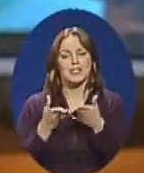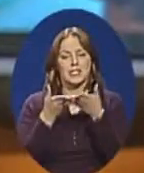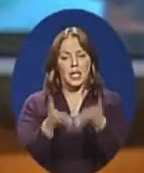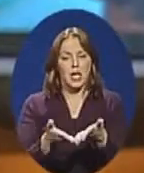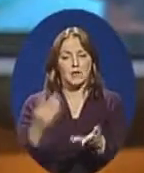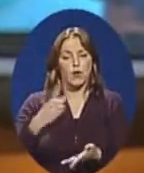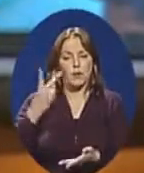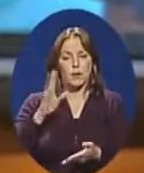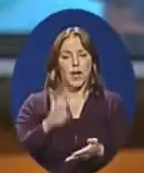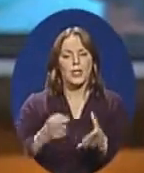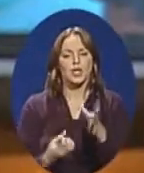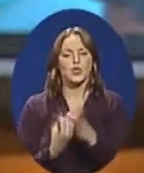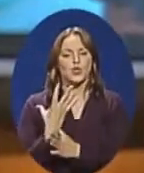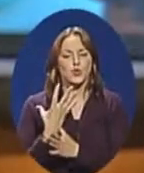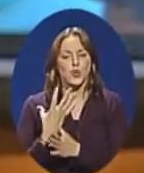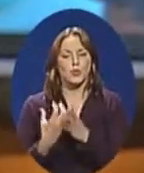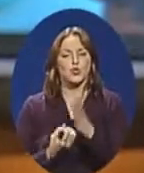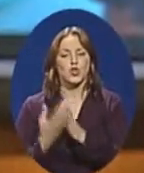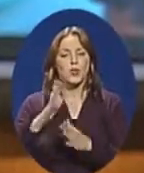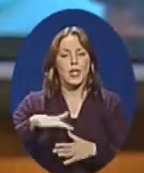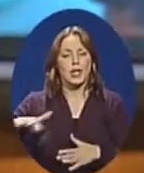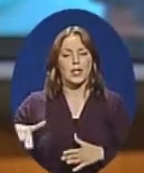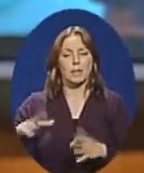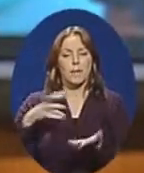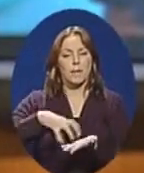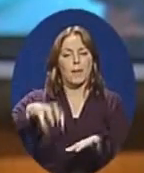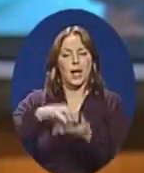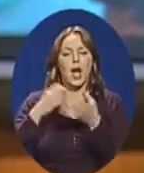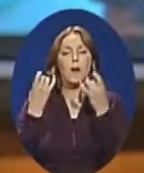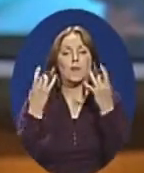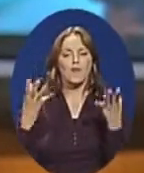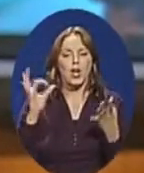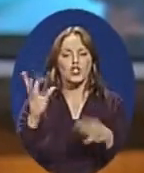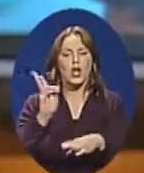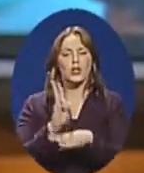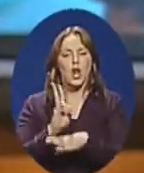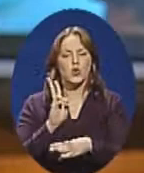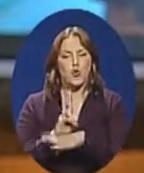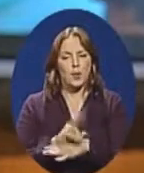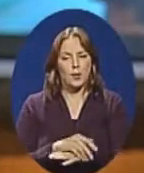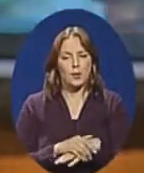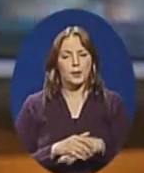ויומיים בשבוע עדיין בשיקום, שיקום ילדים במחלקה המופלאה של תל השומר.